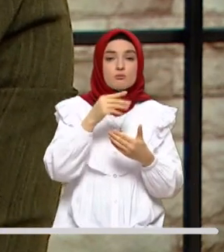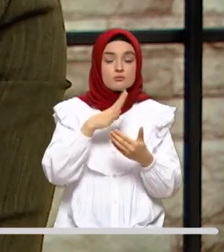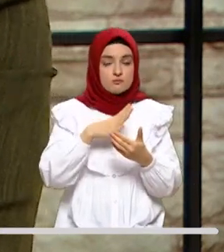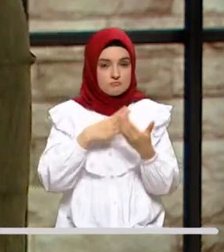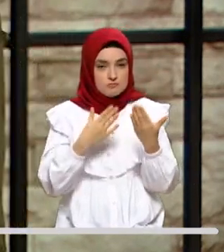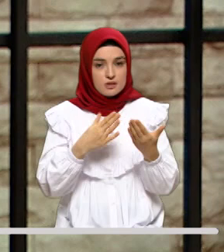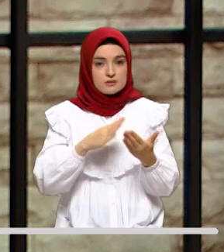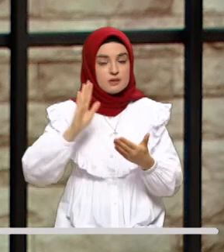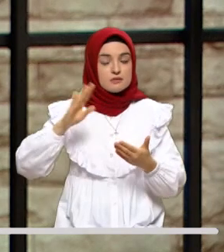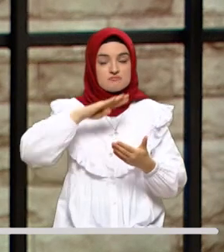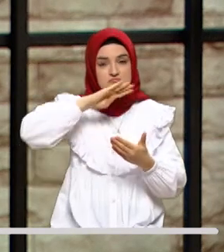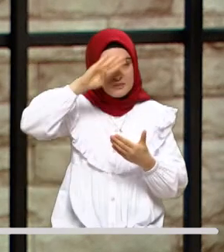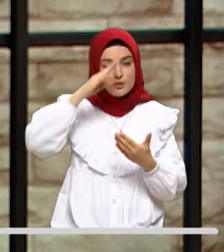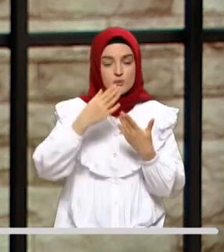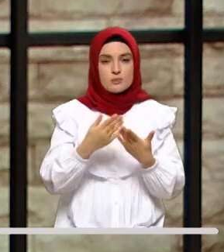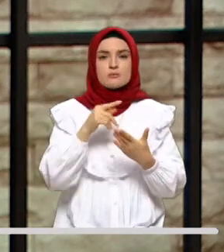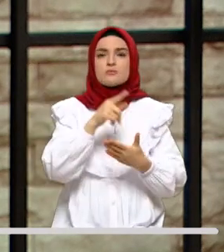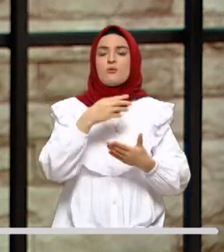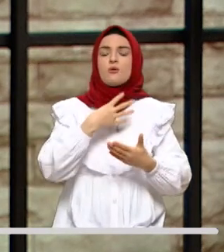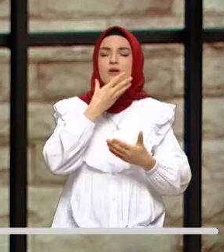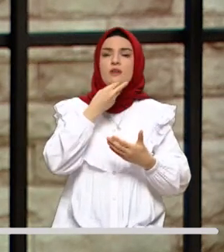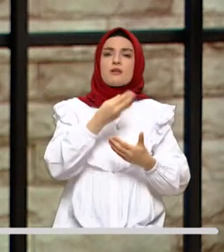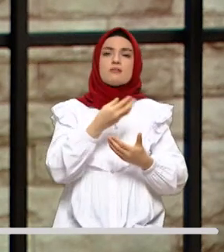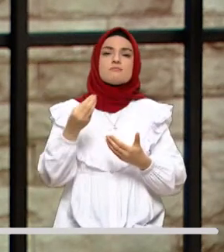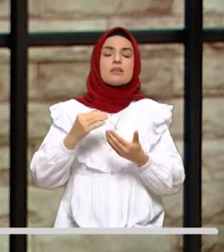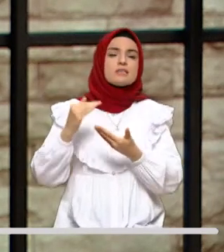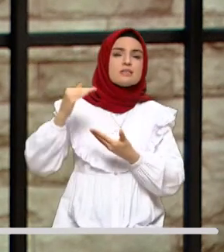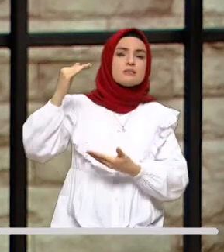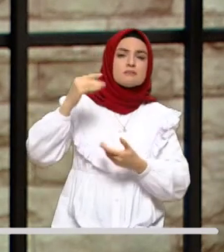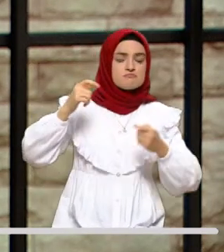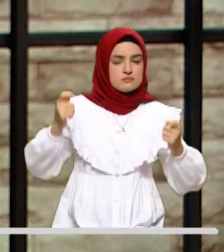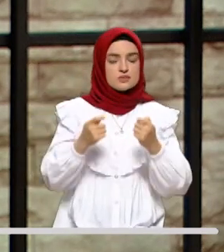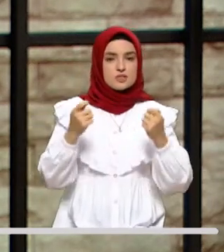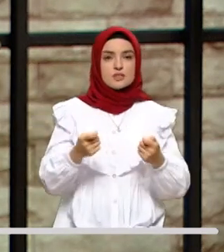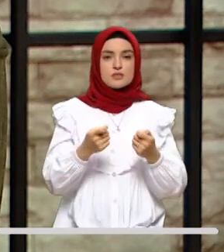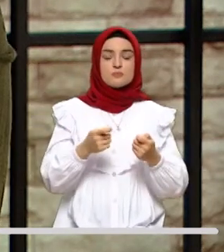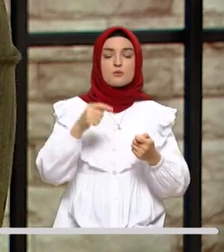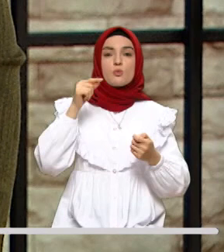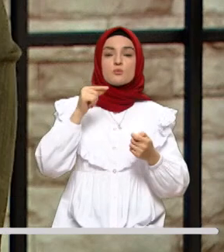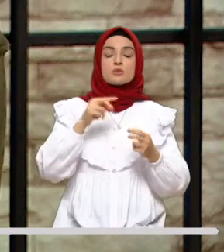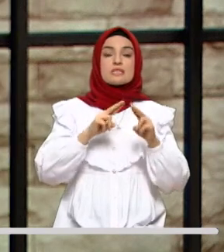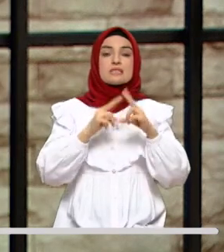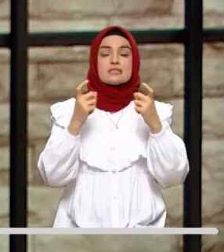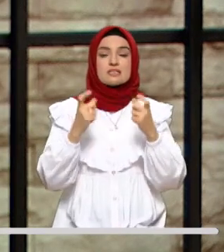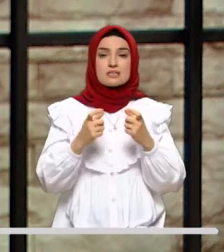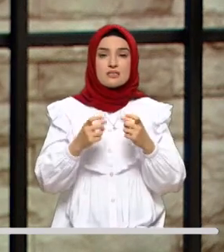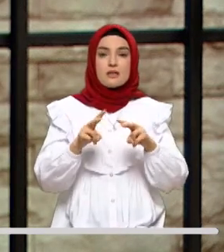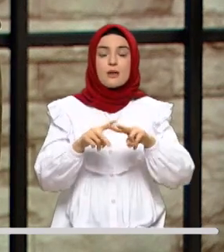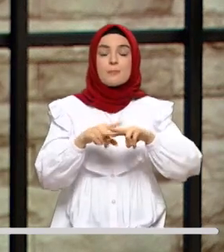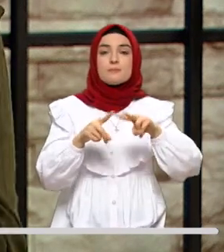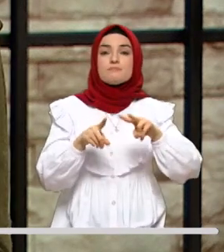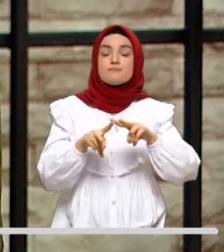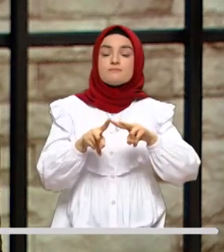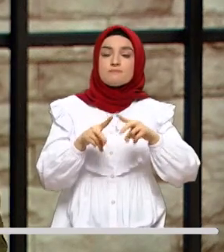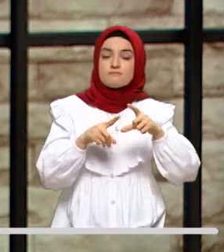öpelim. Biz öyle gençler yetiştirmeye gayret edelim. Bakın bugün Kırgızistan'da Manas destanını ezberleyen